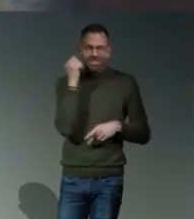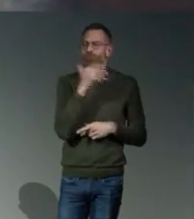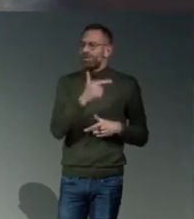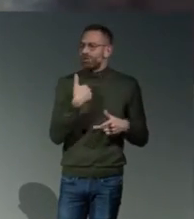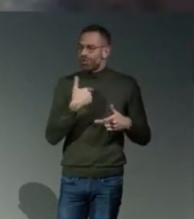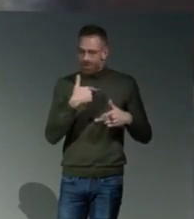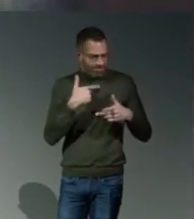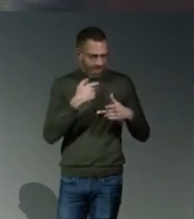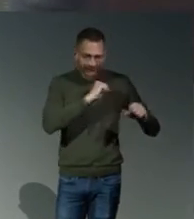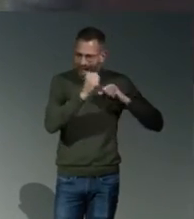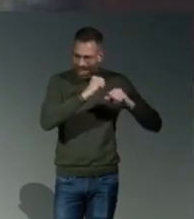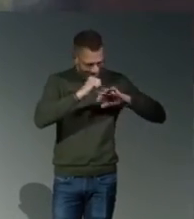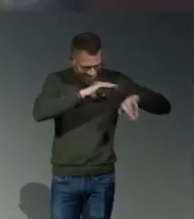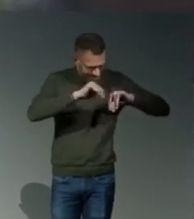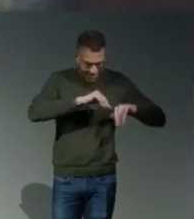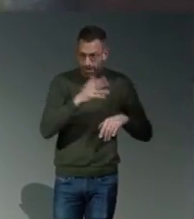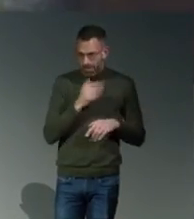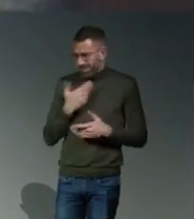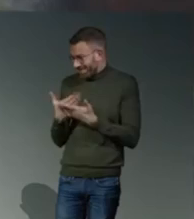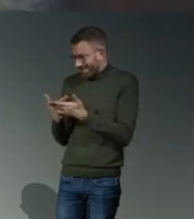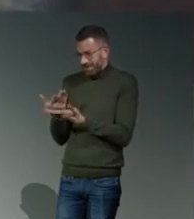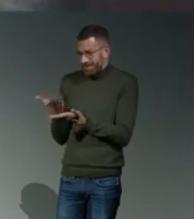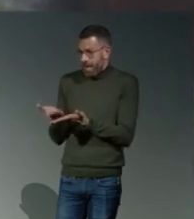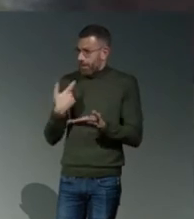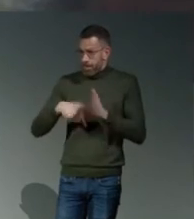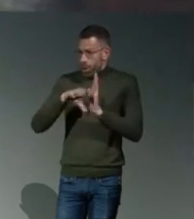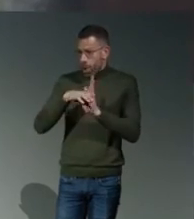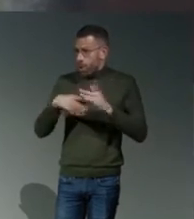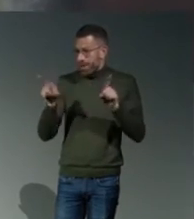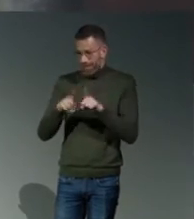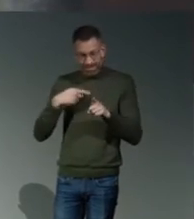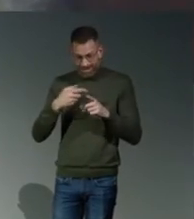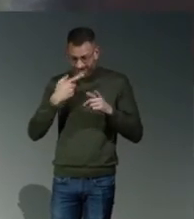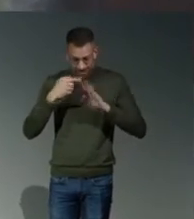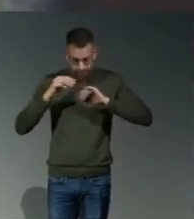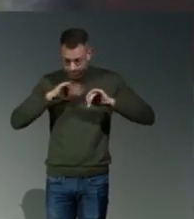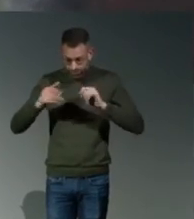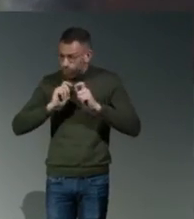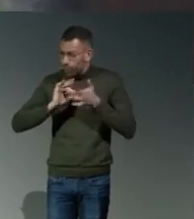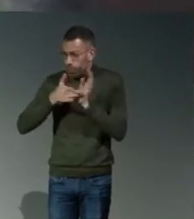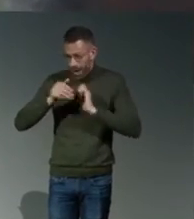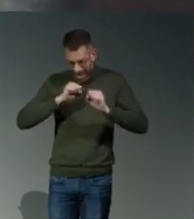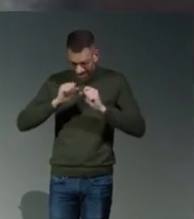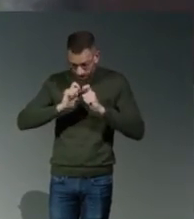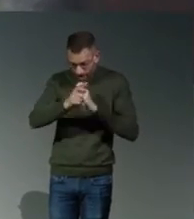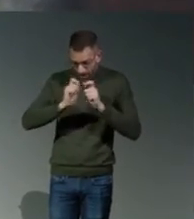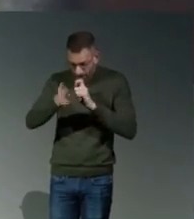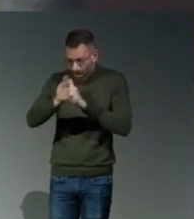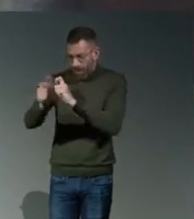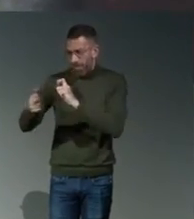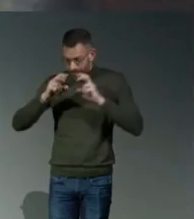faire. Et en fait, le code, c'est ça, c'est la décomposition analytique extrêmement poussée de chaque action. Et à partir de